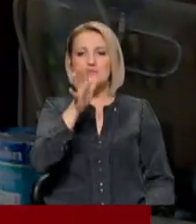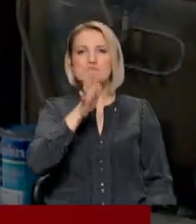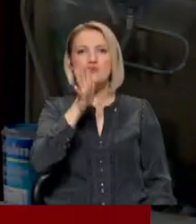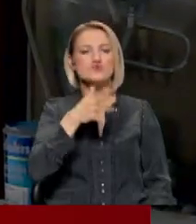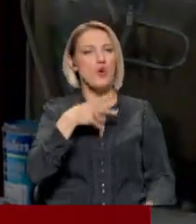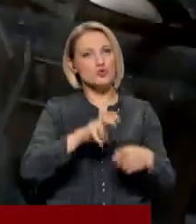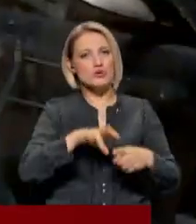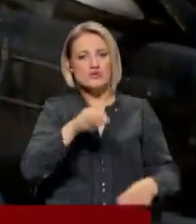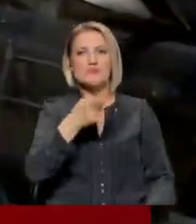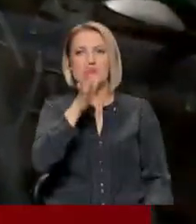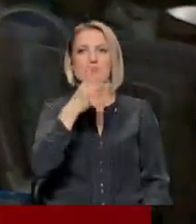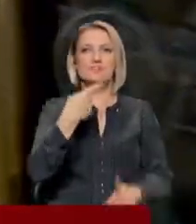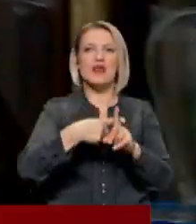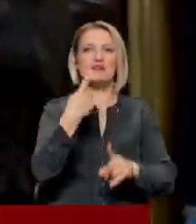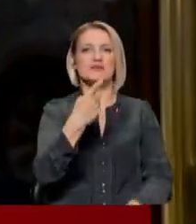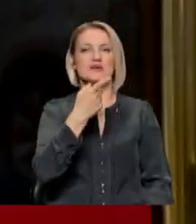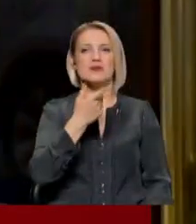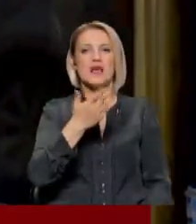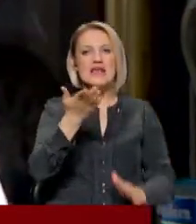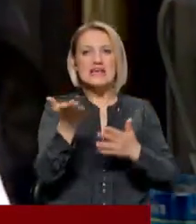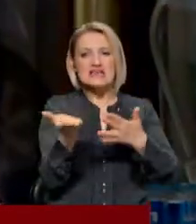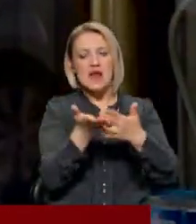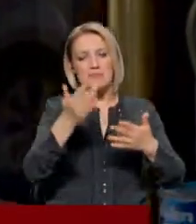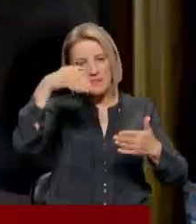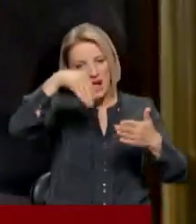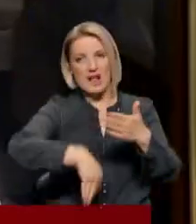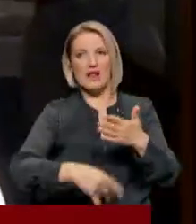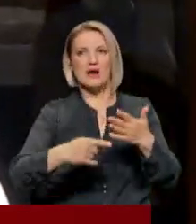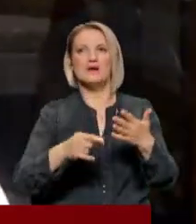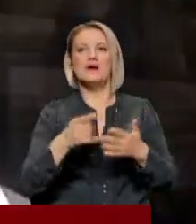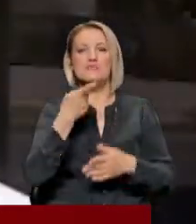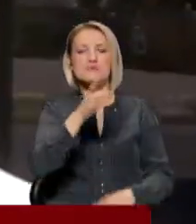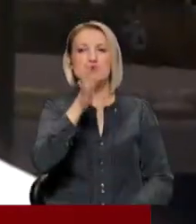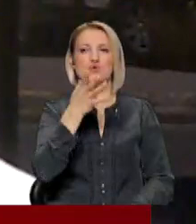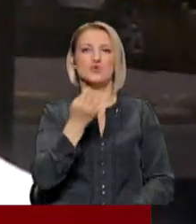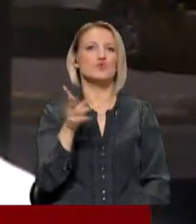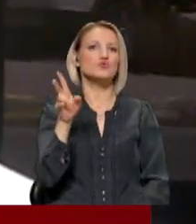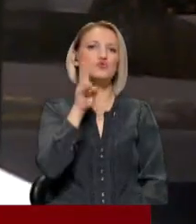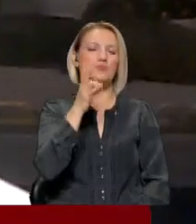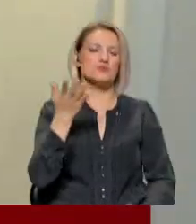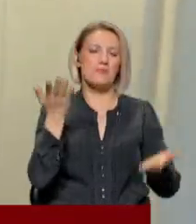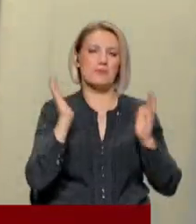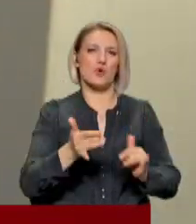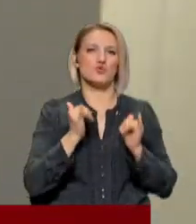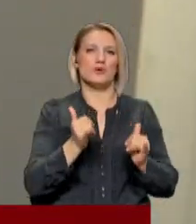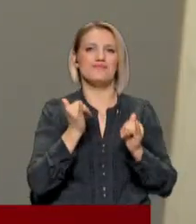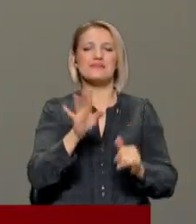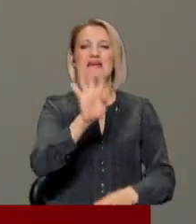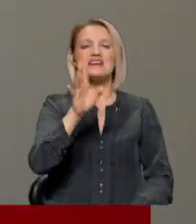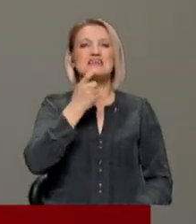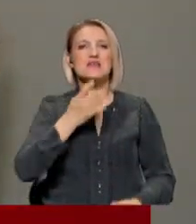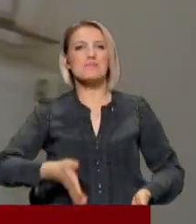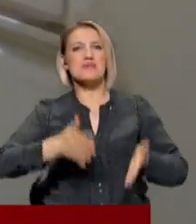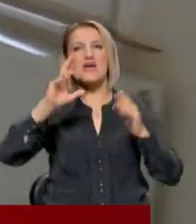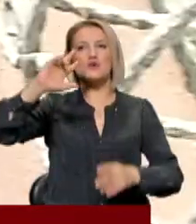oldu 1500 lira. 1 artı 1 bodrum, yarım bodrum. Öyle oldu 1500 lira. Sonumuz berbat. 40 yıllık